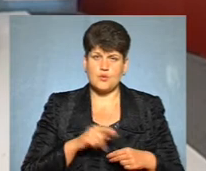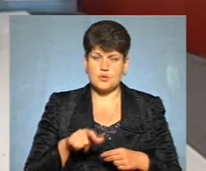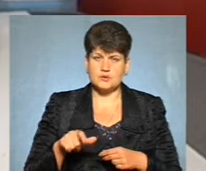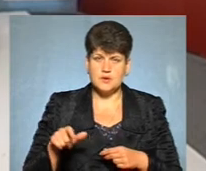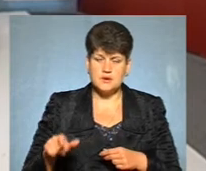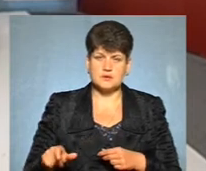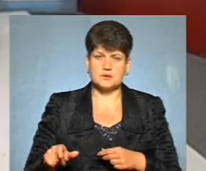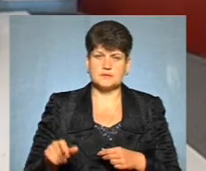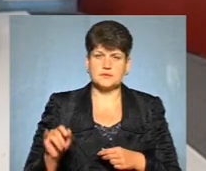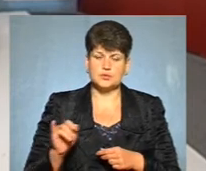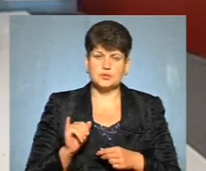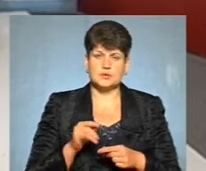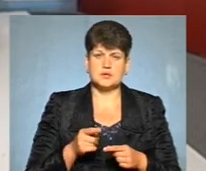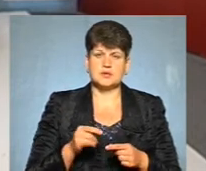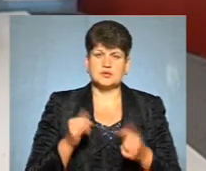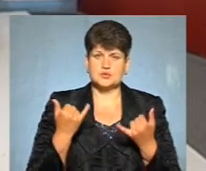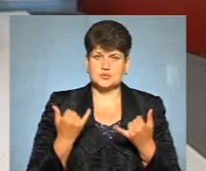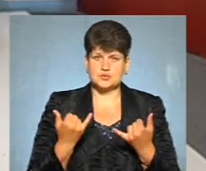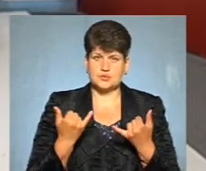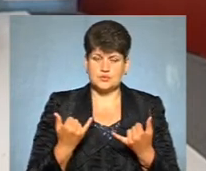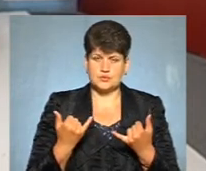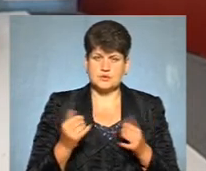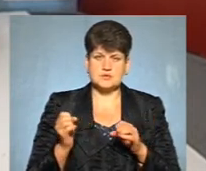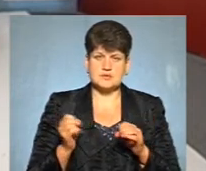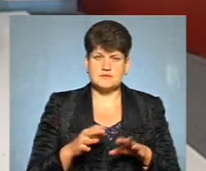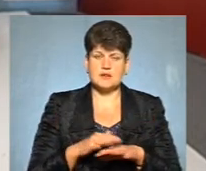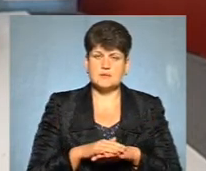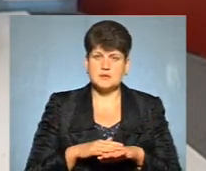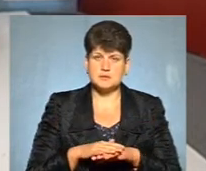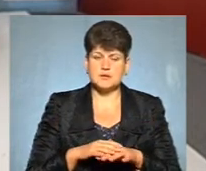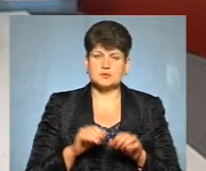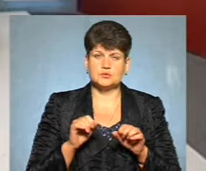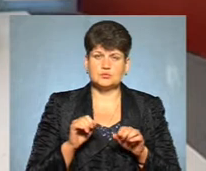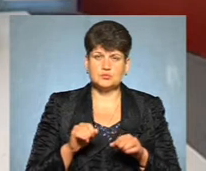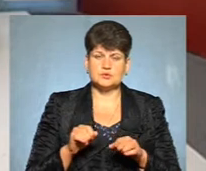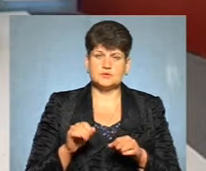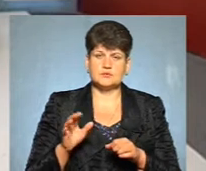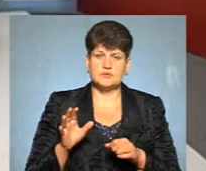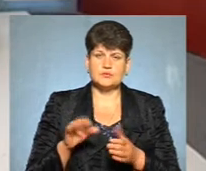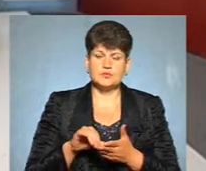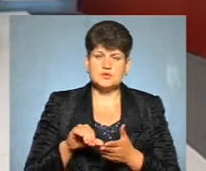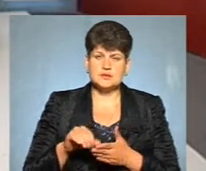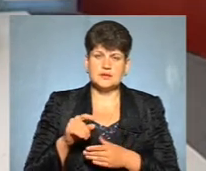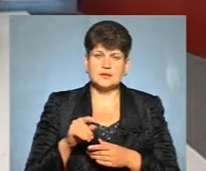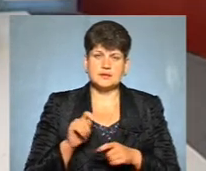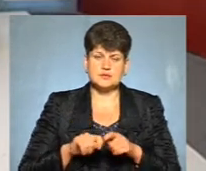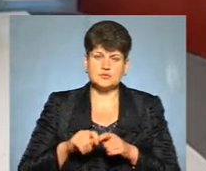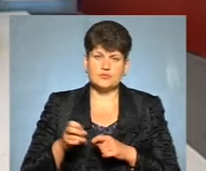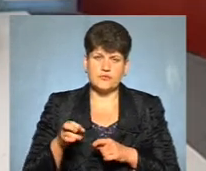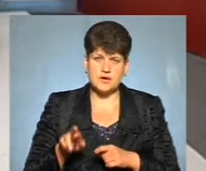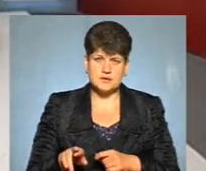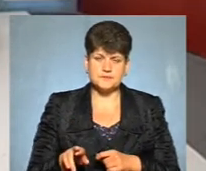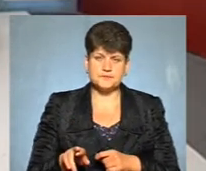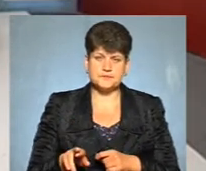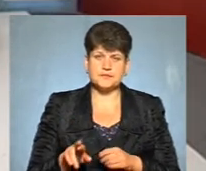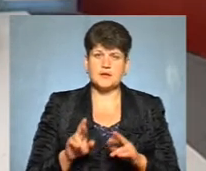і, до речі, сьогодні здавали математику, можливо, саме виховані учасники тестування.